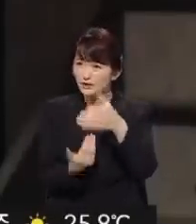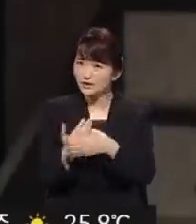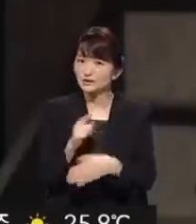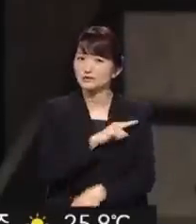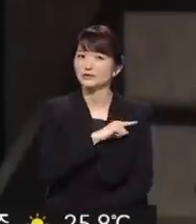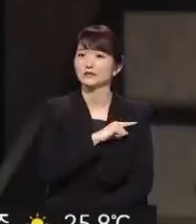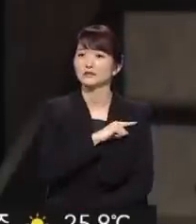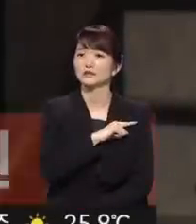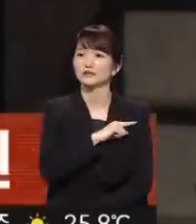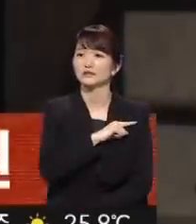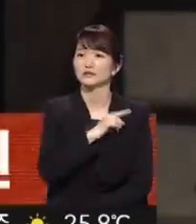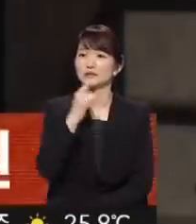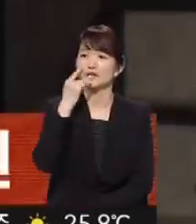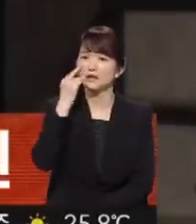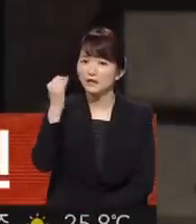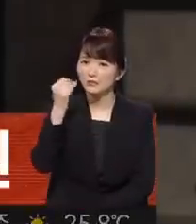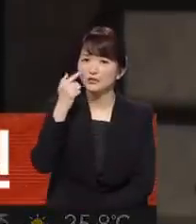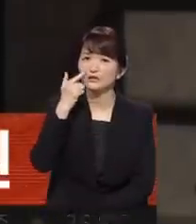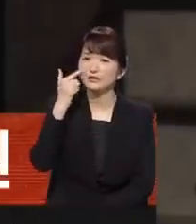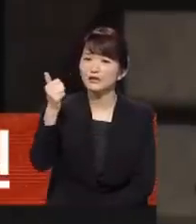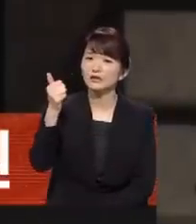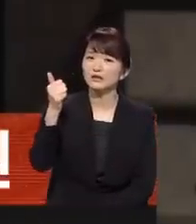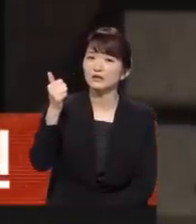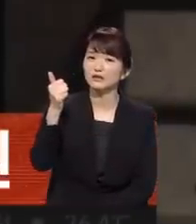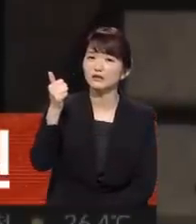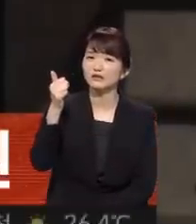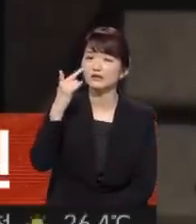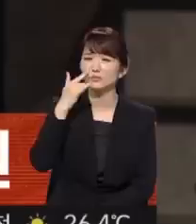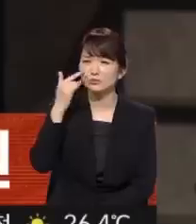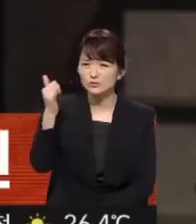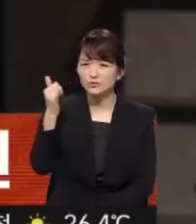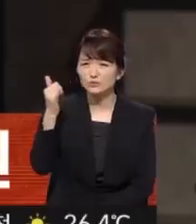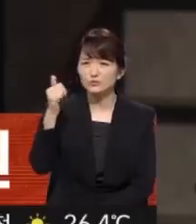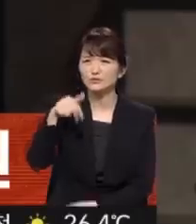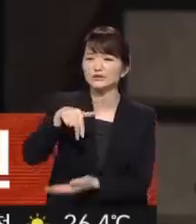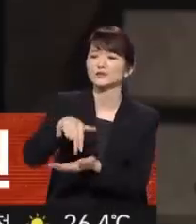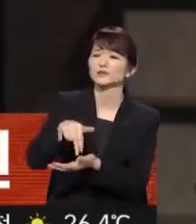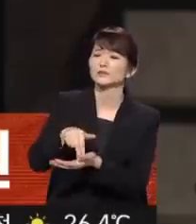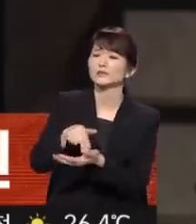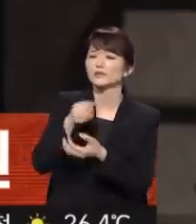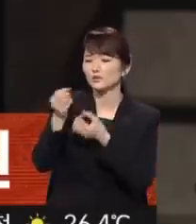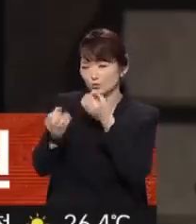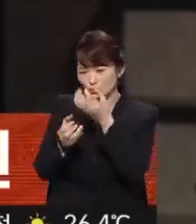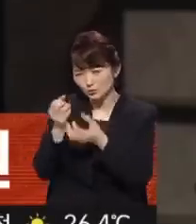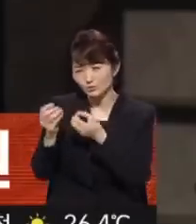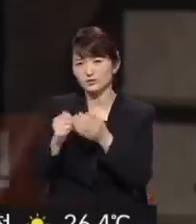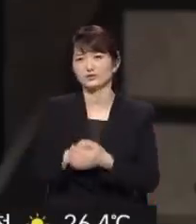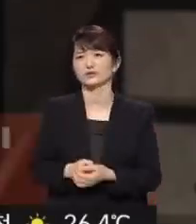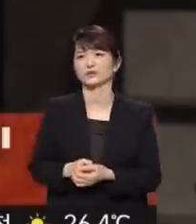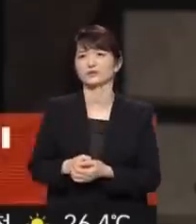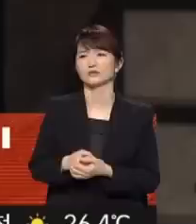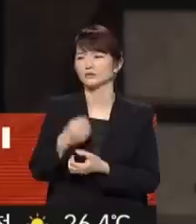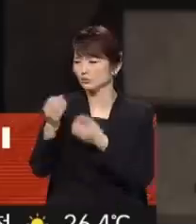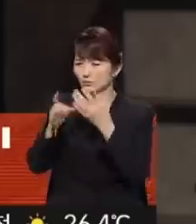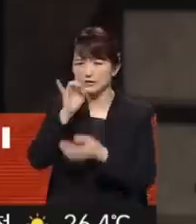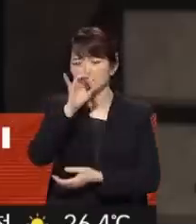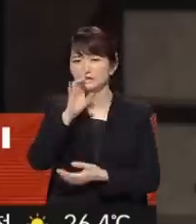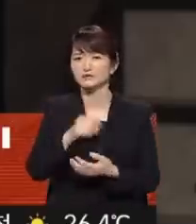제일 먼저 어머니 또는 아버지에게 부모님한테 이 사정을 갖다 얘기를 하고 만약에 그럴 여건이 안